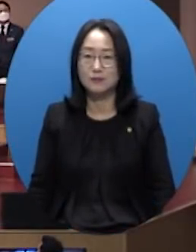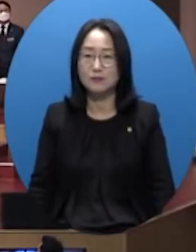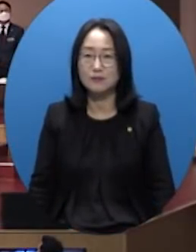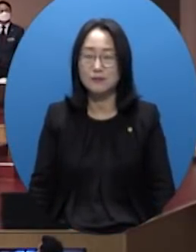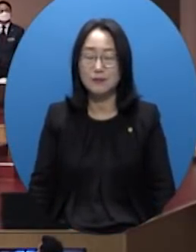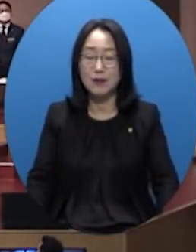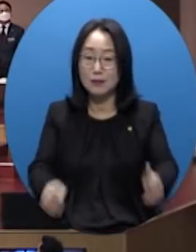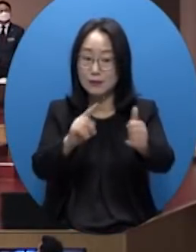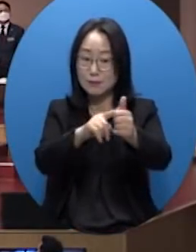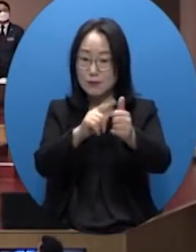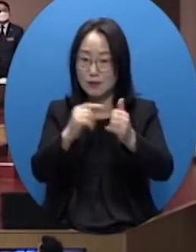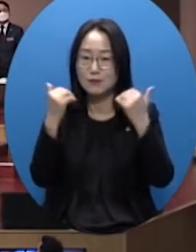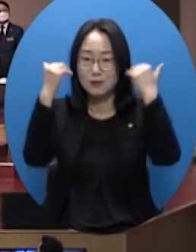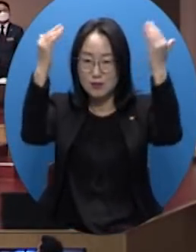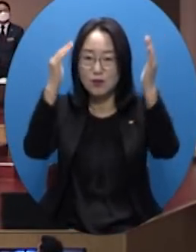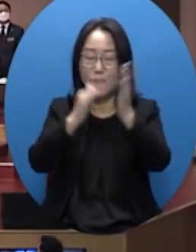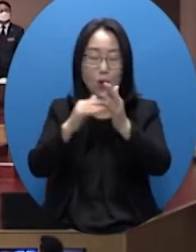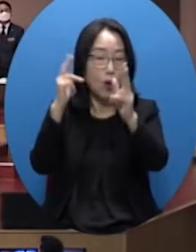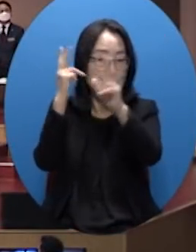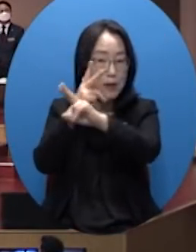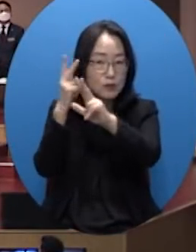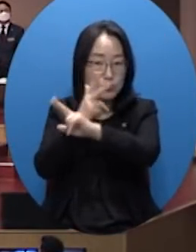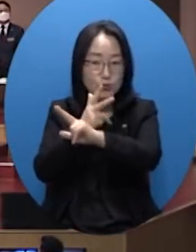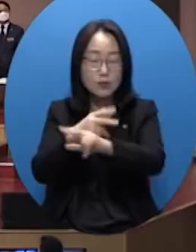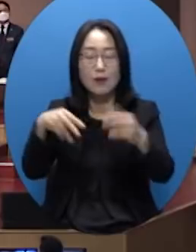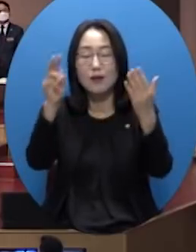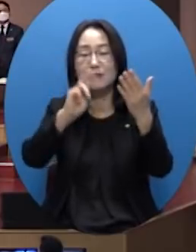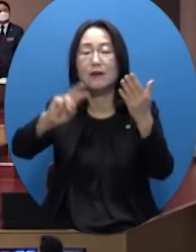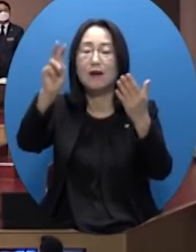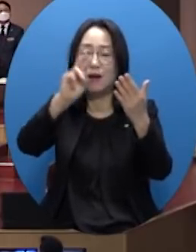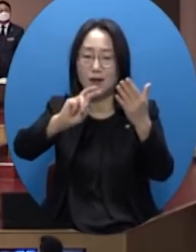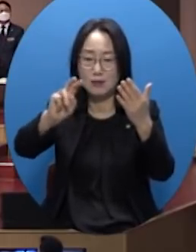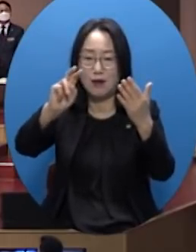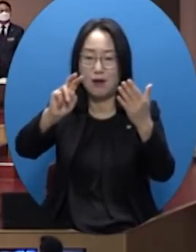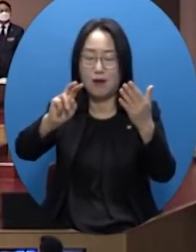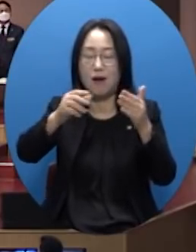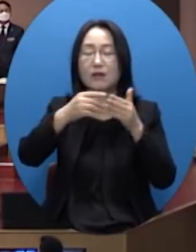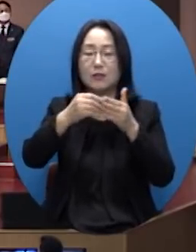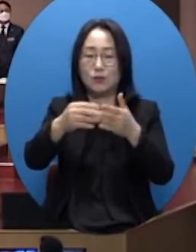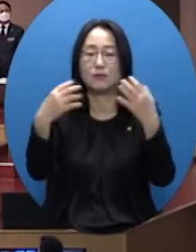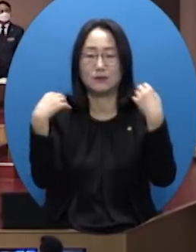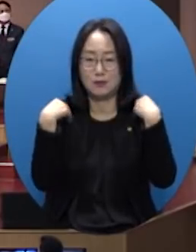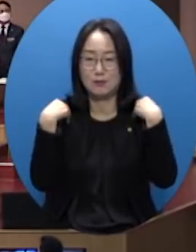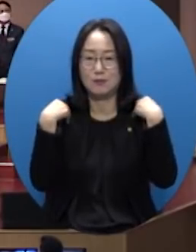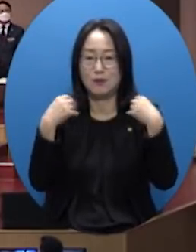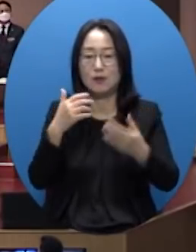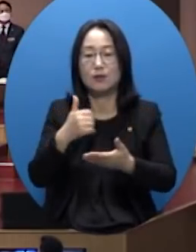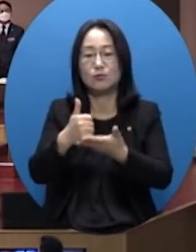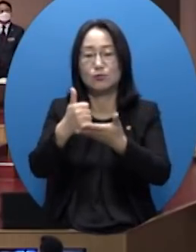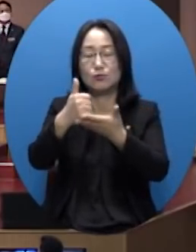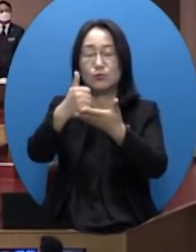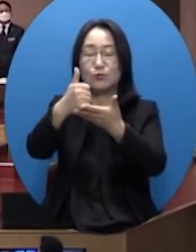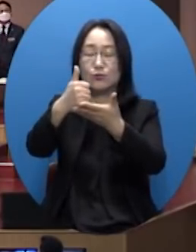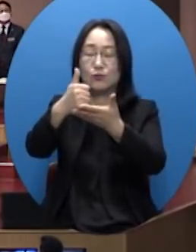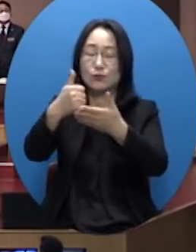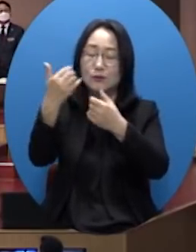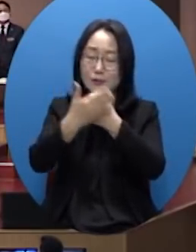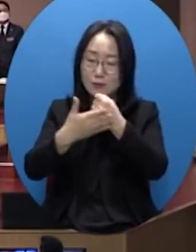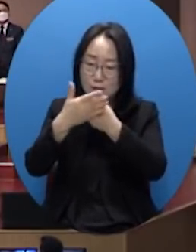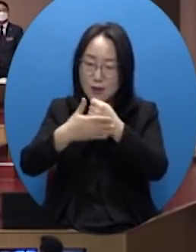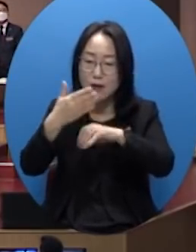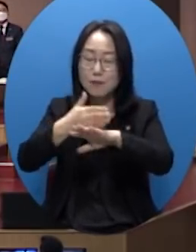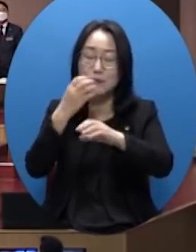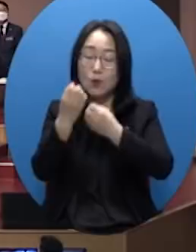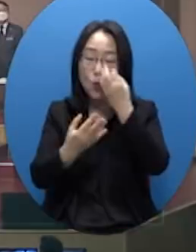이제 그는 청림 의 되어 매주일 차 살때 로 찬양인도 하면서 취 앞의 질문에 감사의